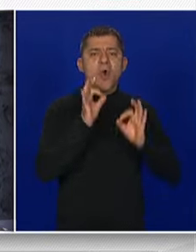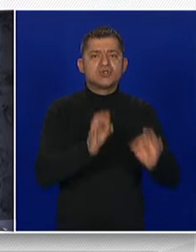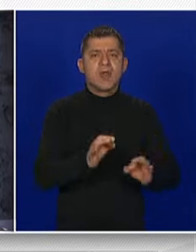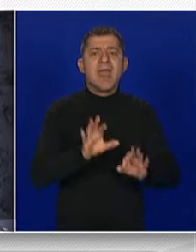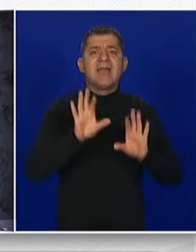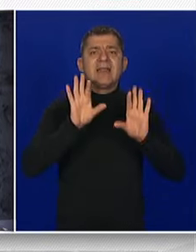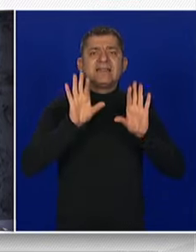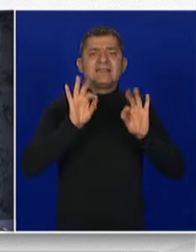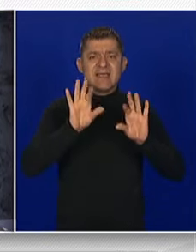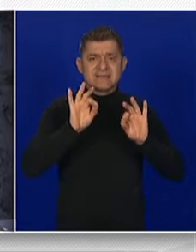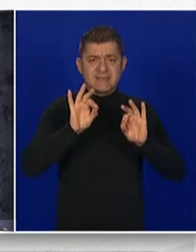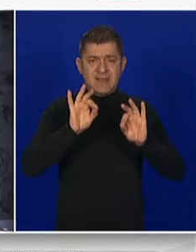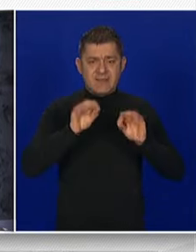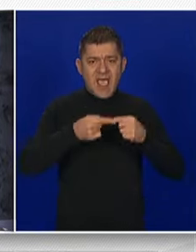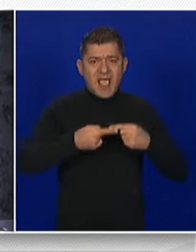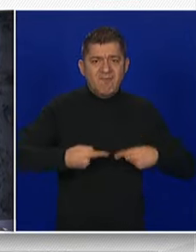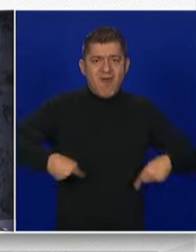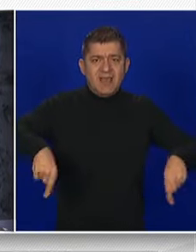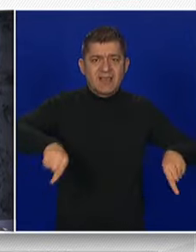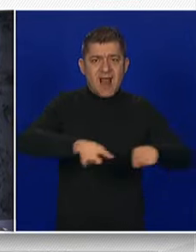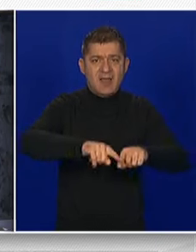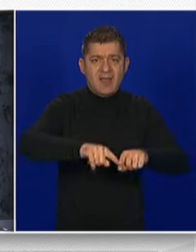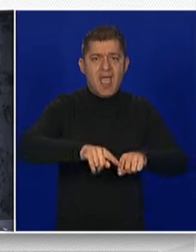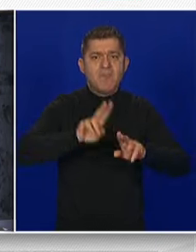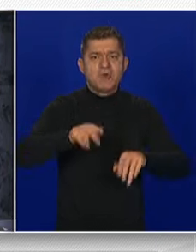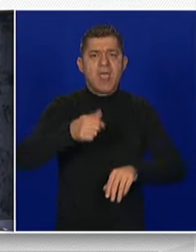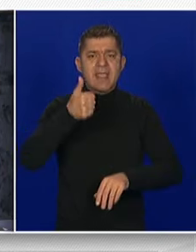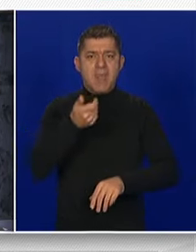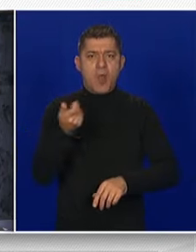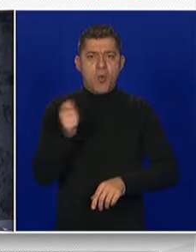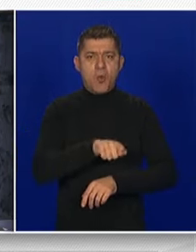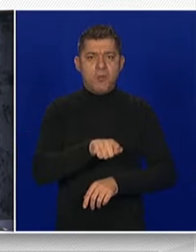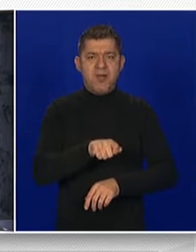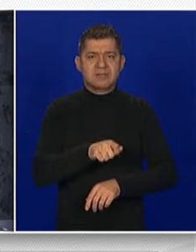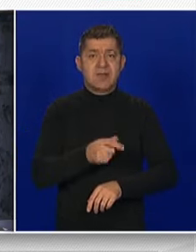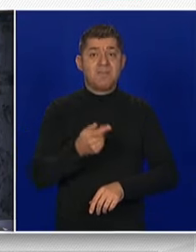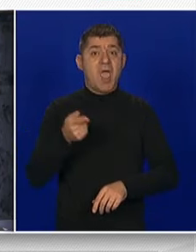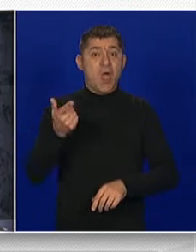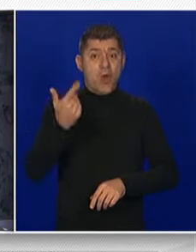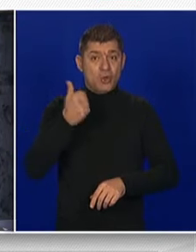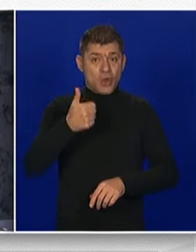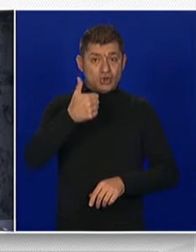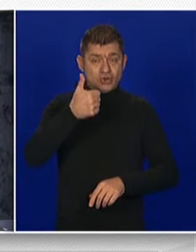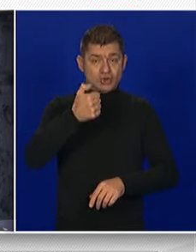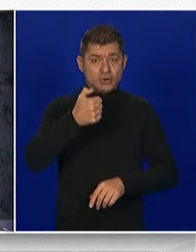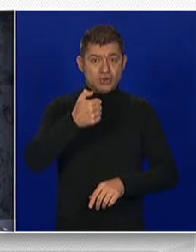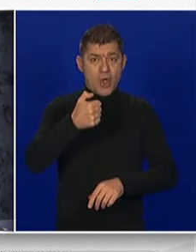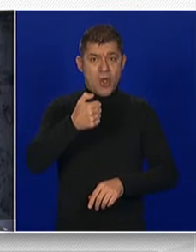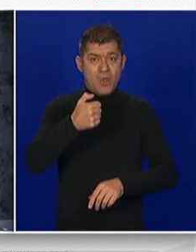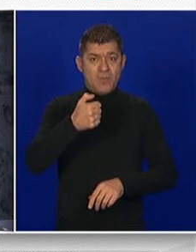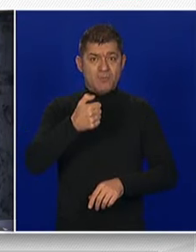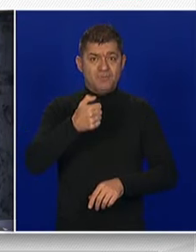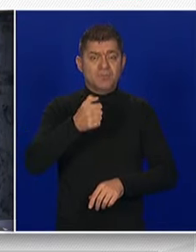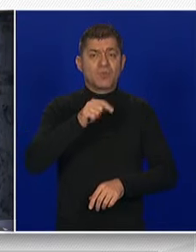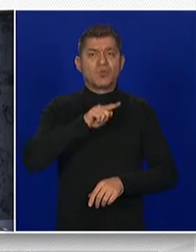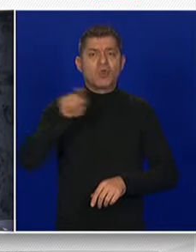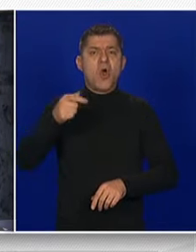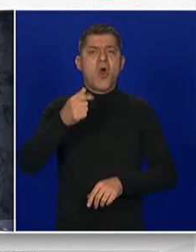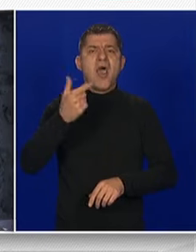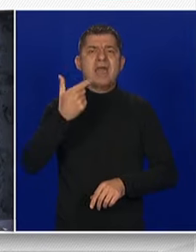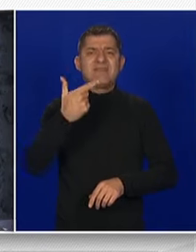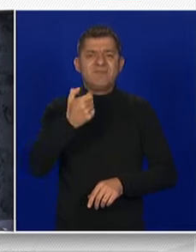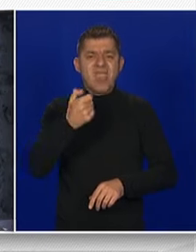10 kvadratnih metara. Prodavaonice od 100, odnosno 101 do 200